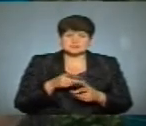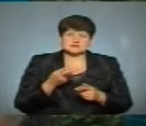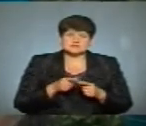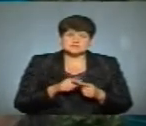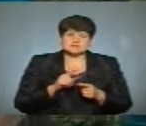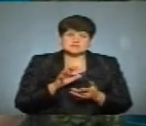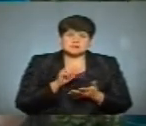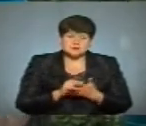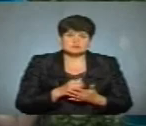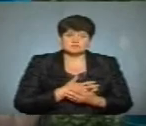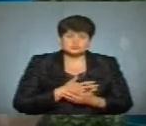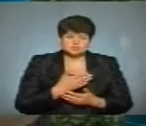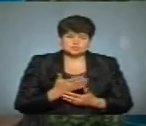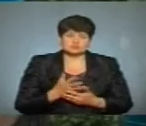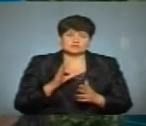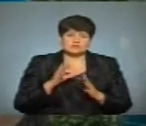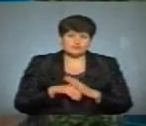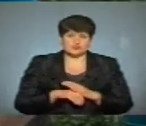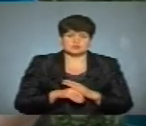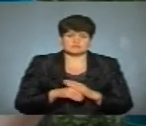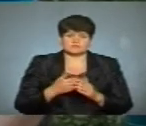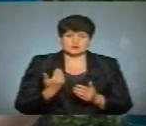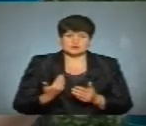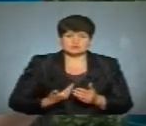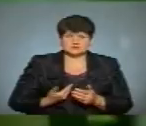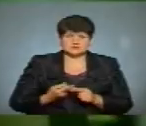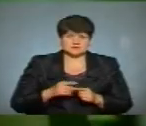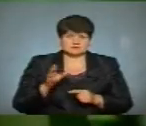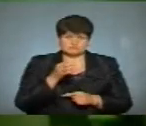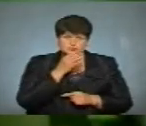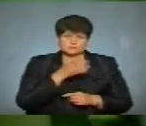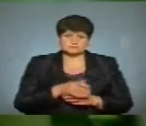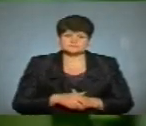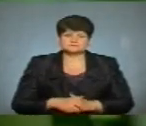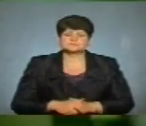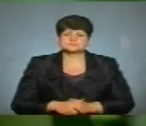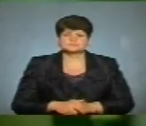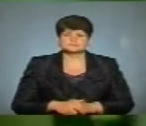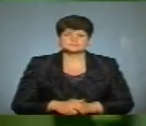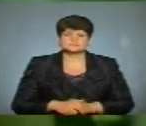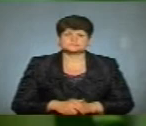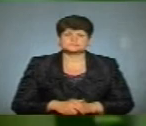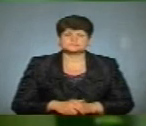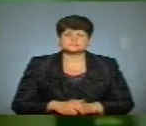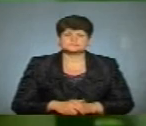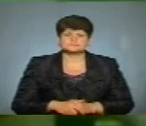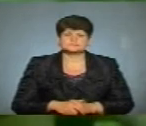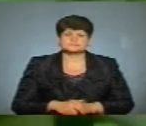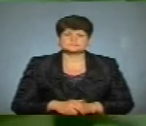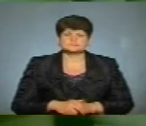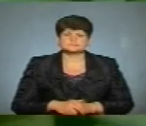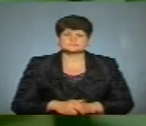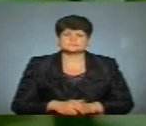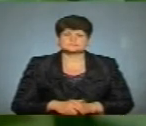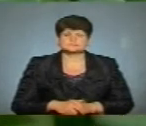ти це любиш, то воно входить в всі сфери твого життя, всім це подобається. Богдана Сарабун, Андрій Прокопів. Новини на